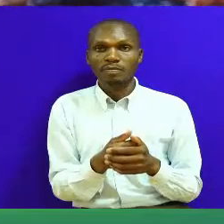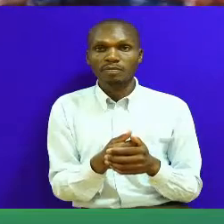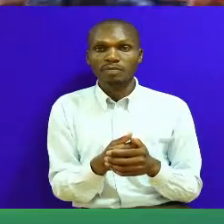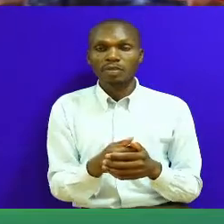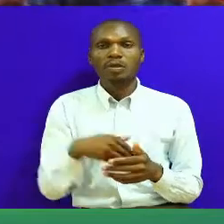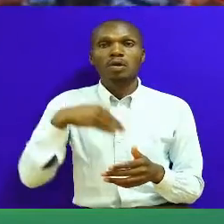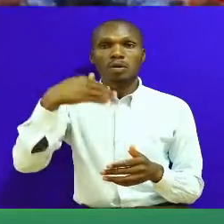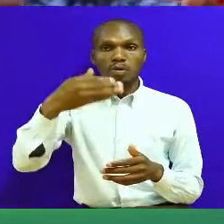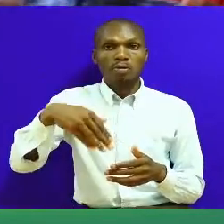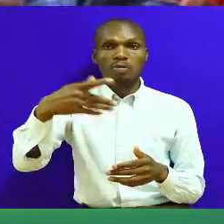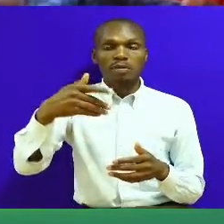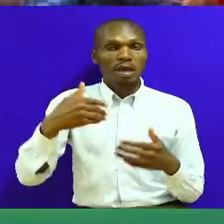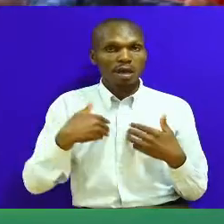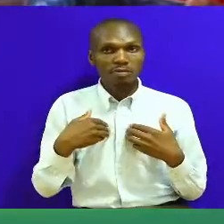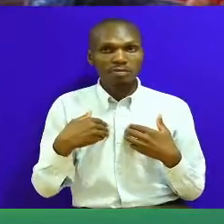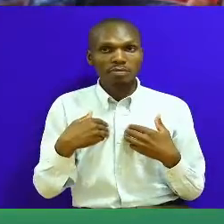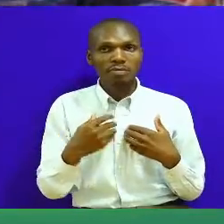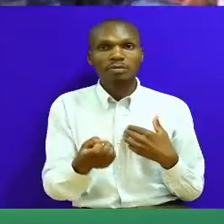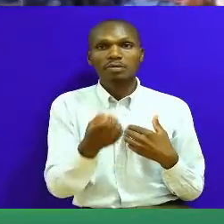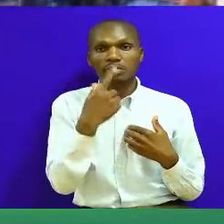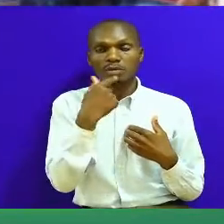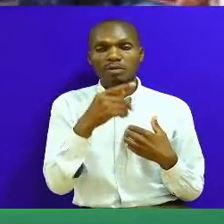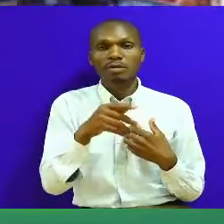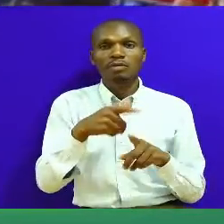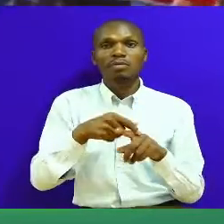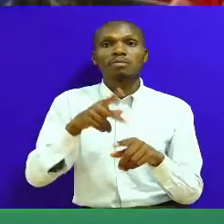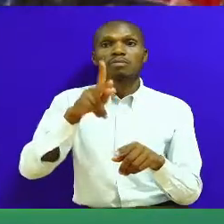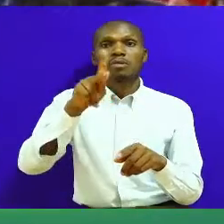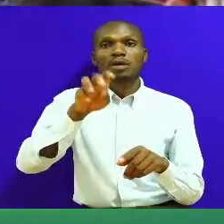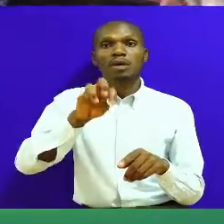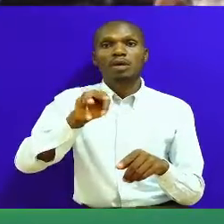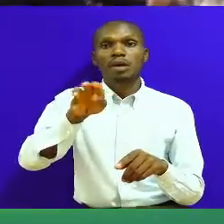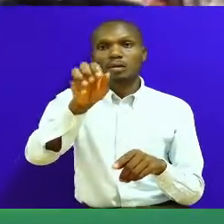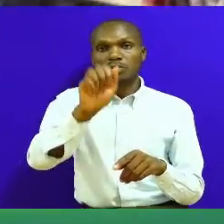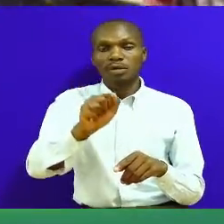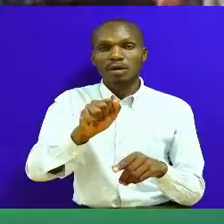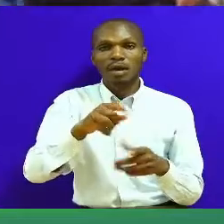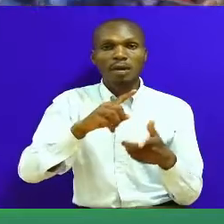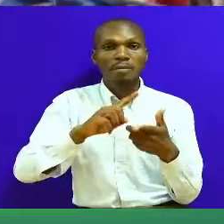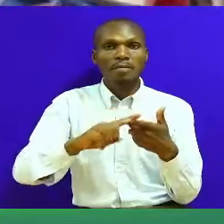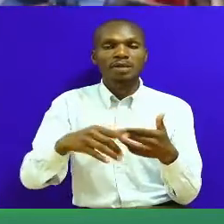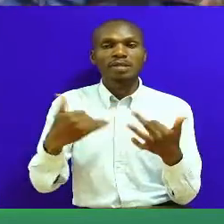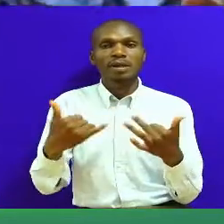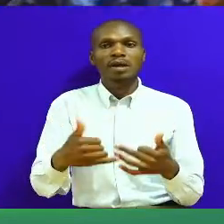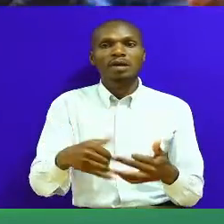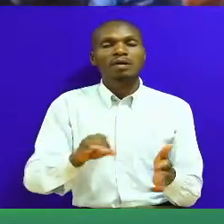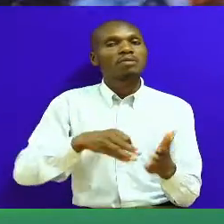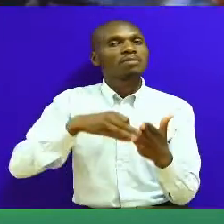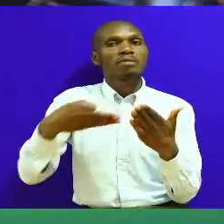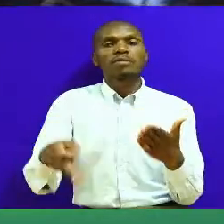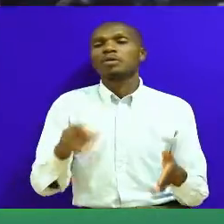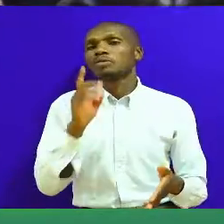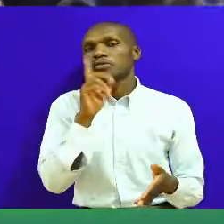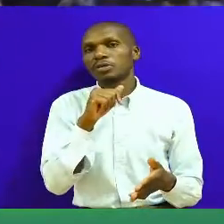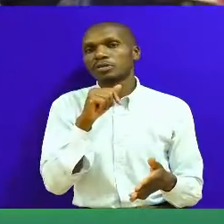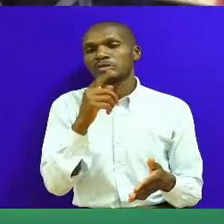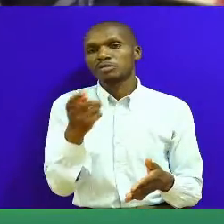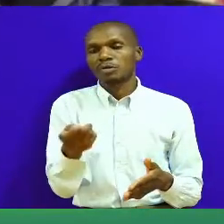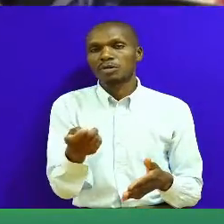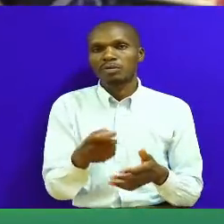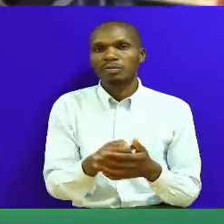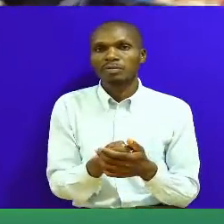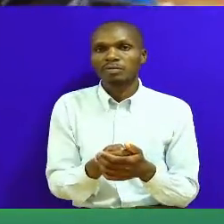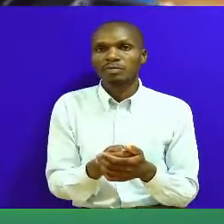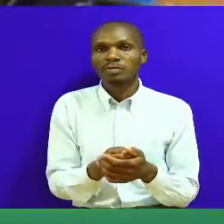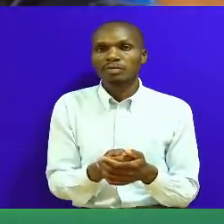Utambi eto kanyora maliogo izi kuruwe kemza. Lakini kemza has led us down kidogo